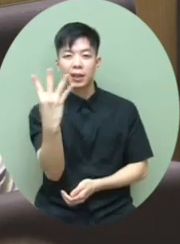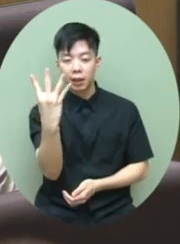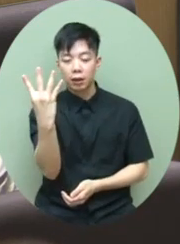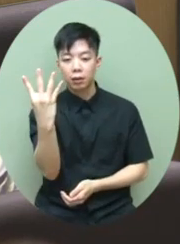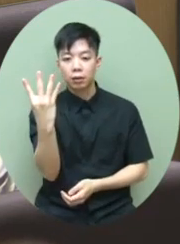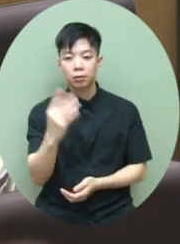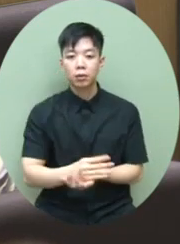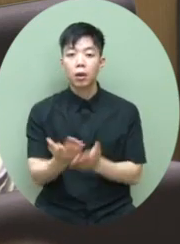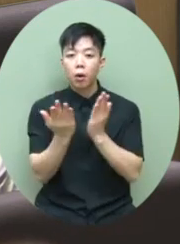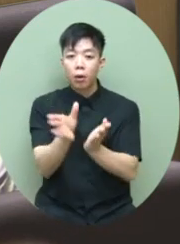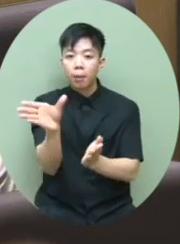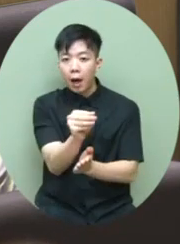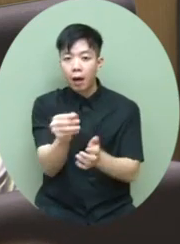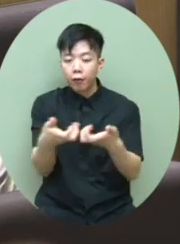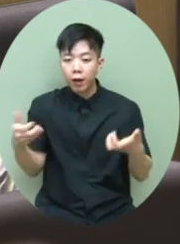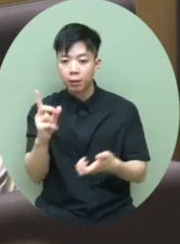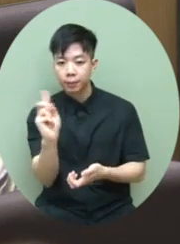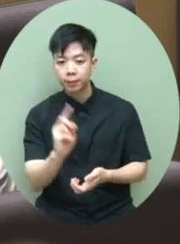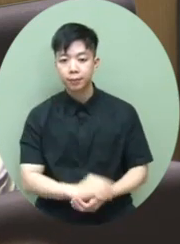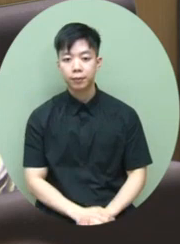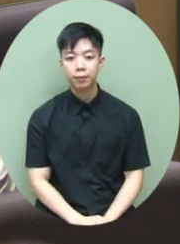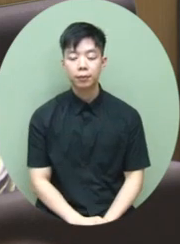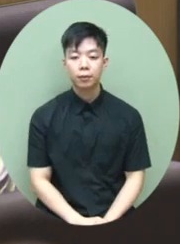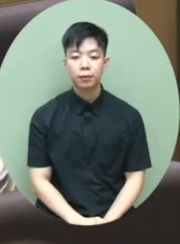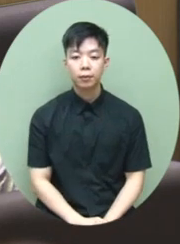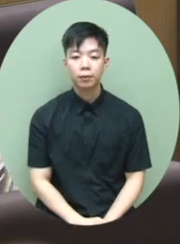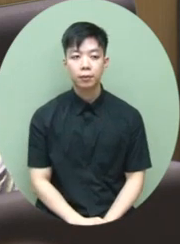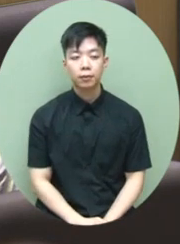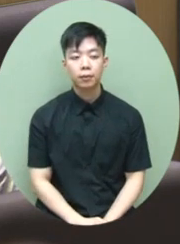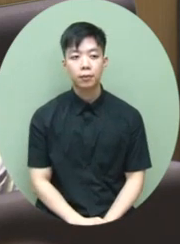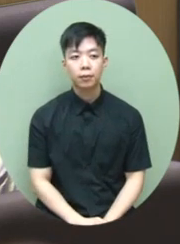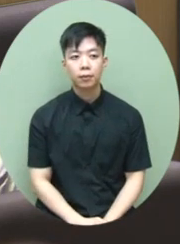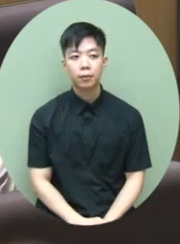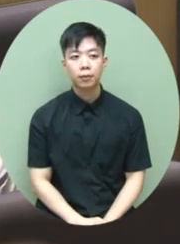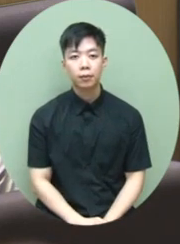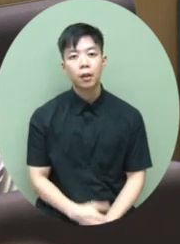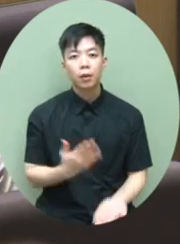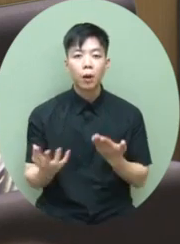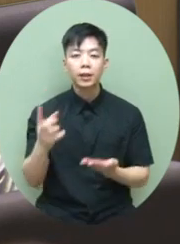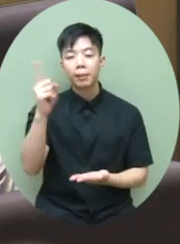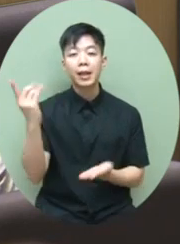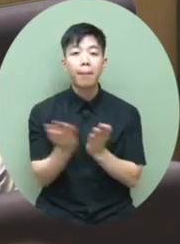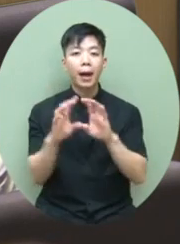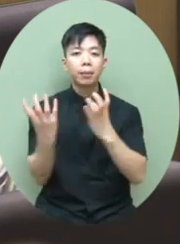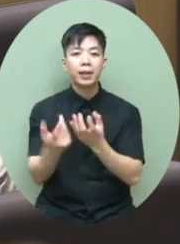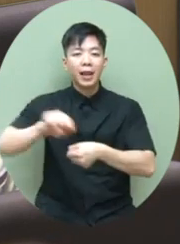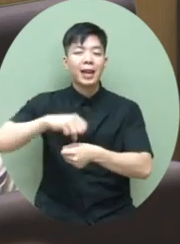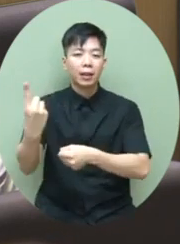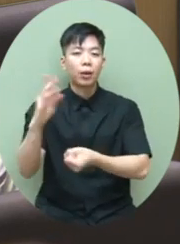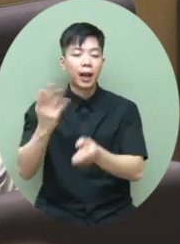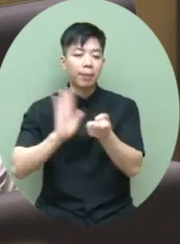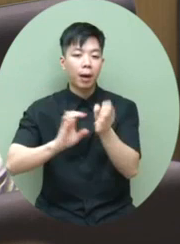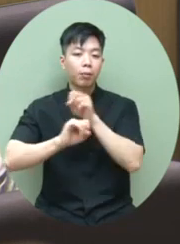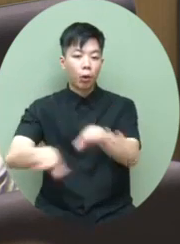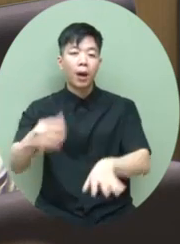班別，還 是有些班別多一個但沒有爆發，所以就沒有特別呢？華星嗰個事件